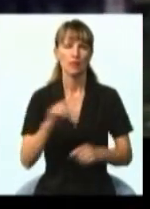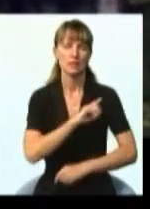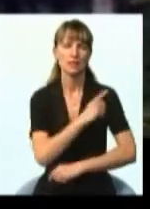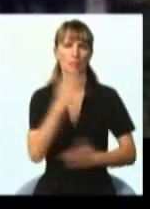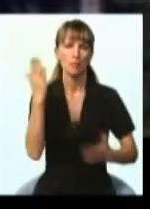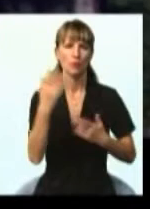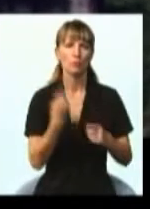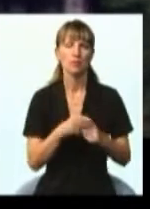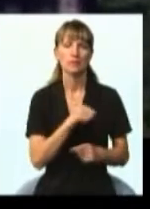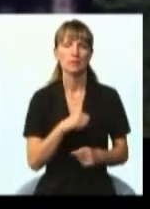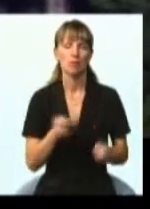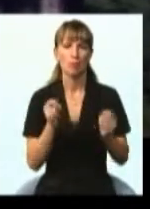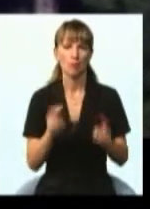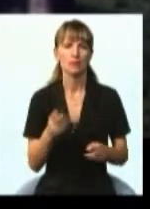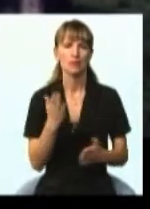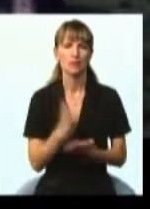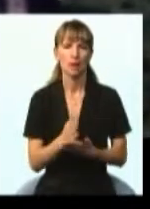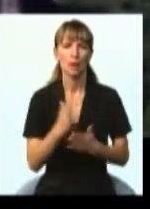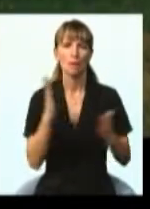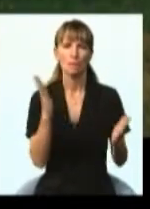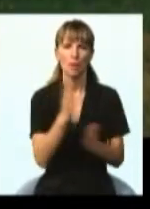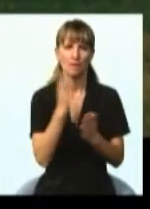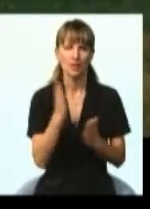може, найнебезпечнішим є саме повітря?